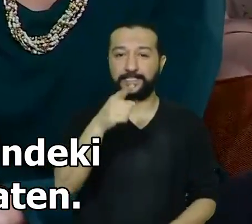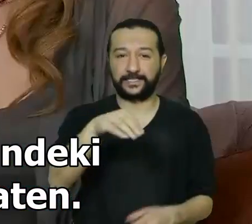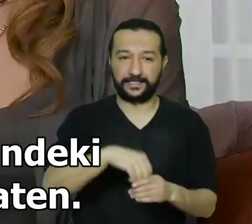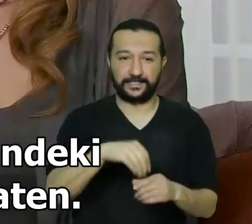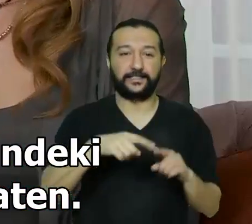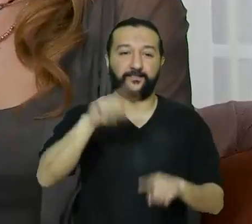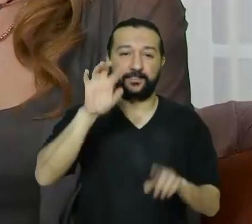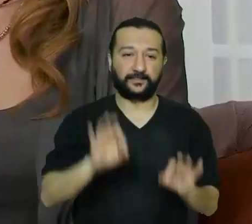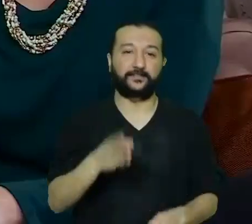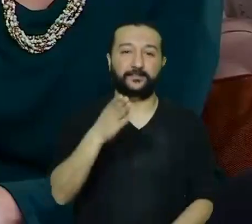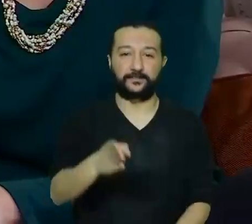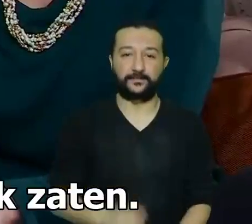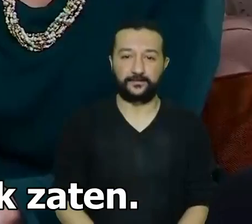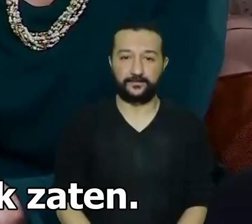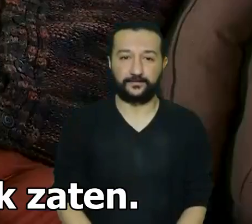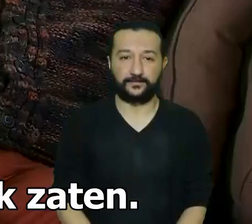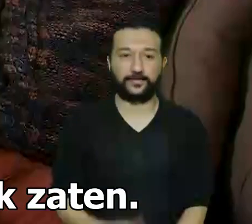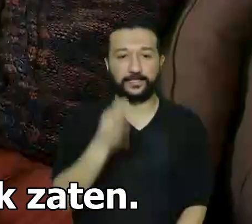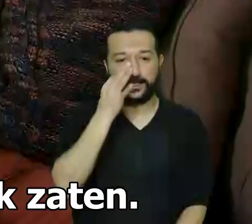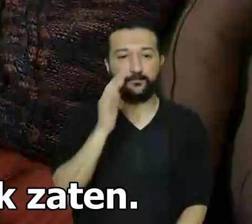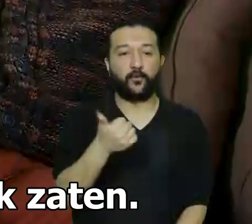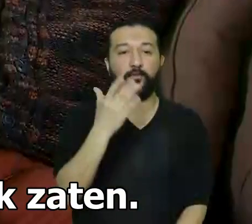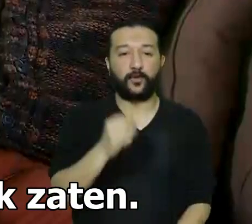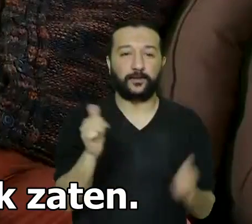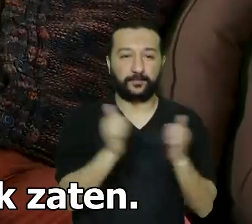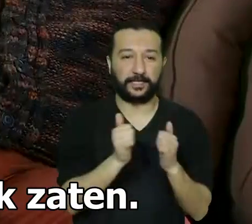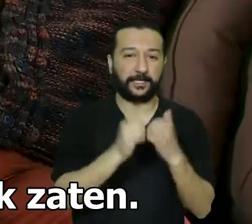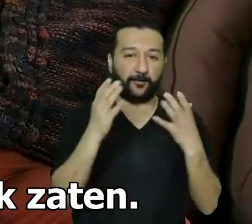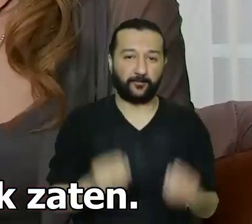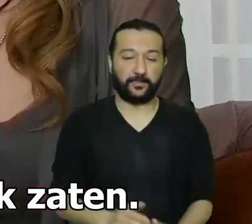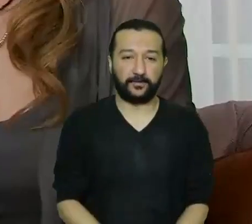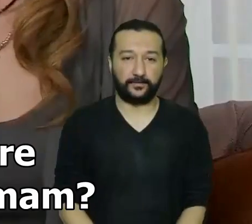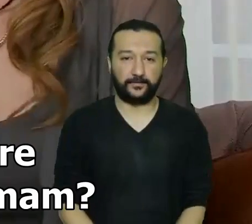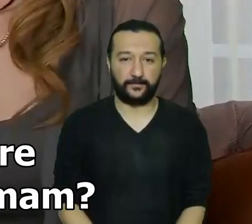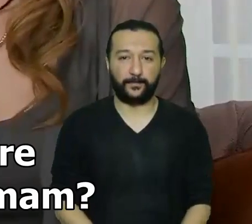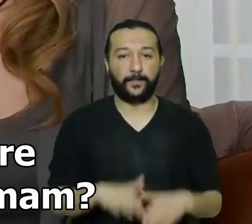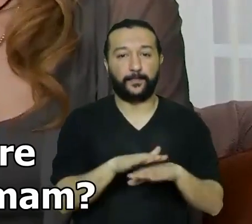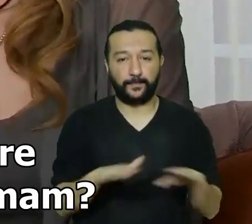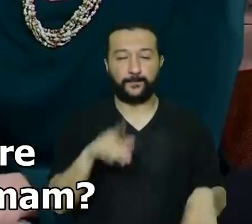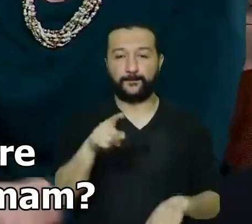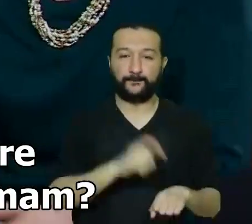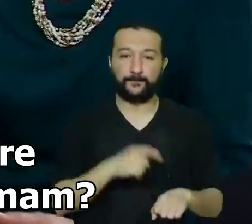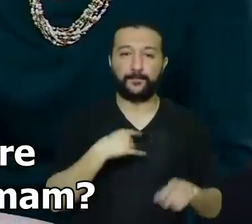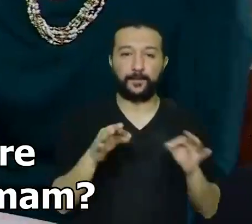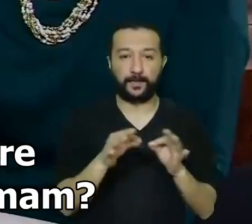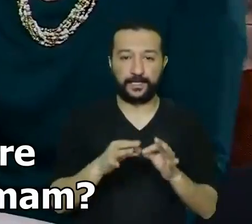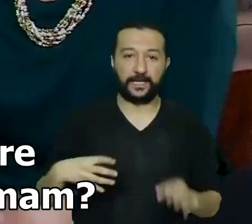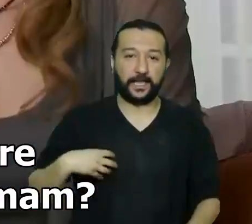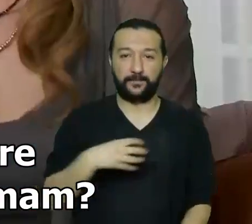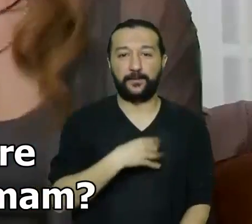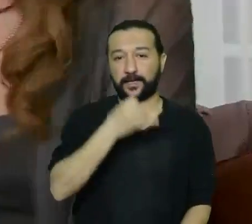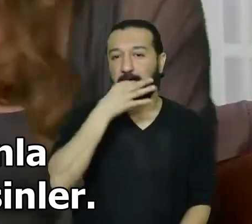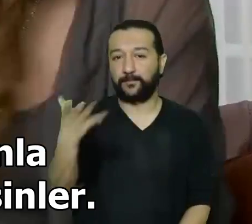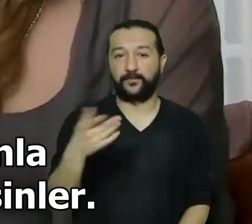için fazla zaten. Canım önemli olan birlikte olmak zaten. Tamam, o zaman ben Badire annemlere haber vereyim,